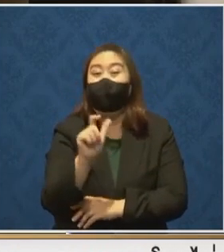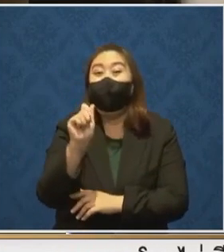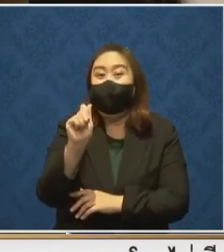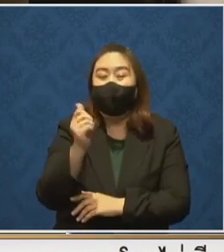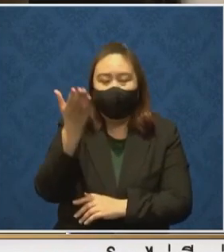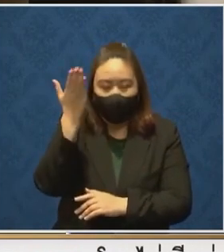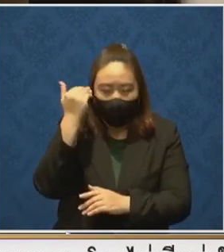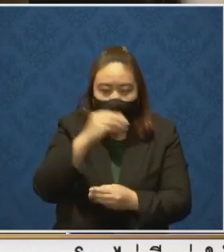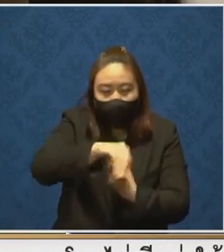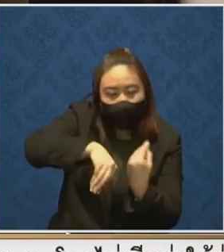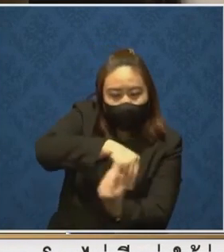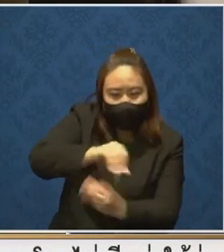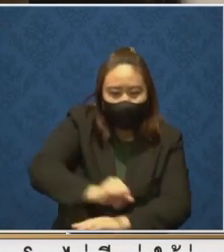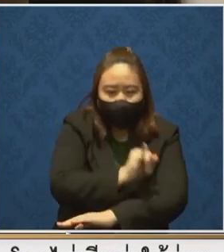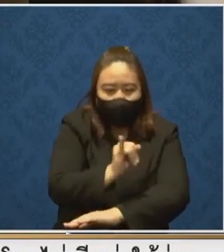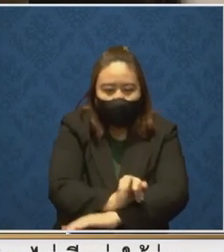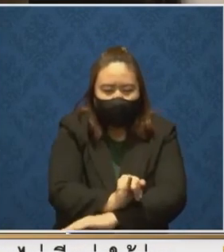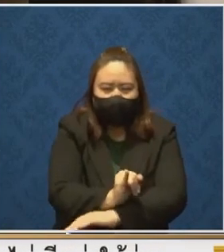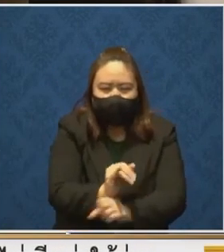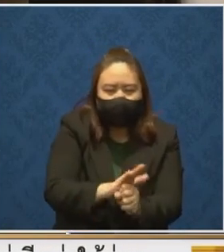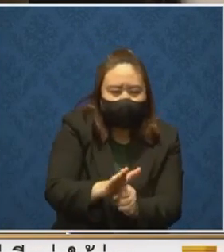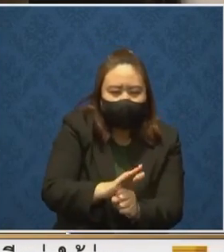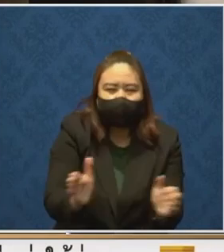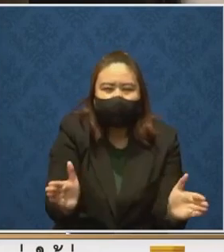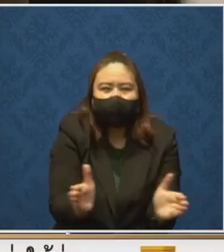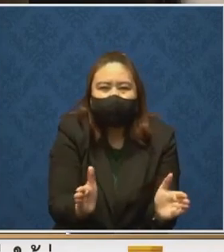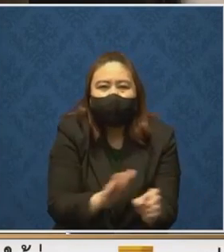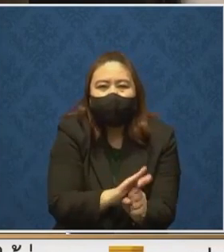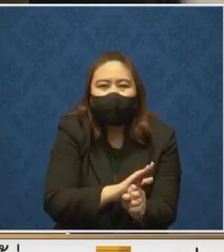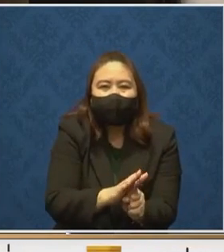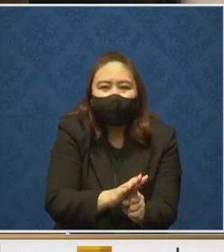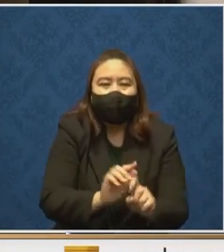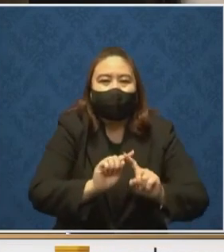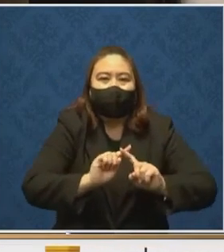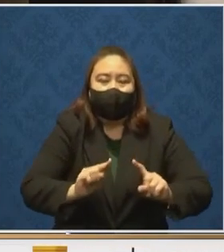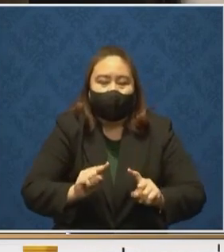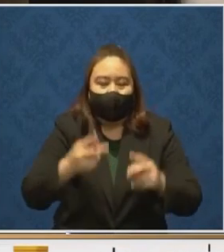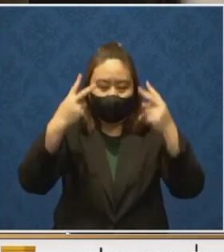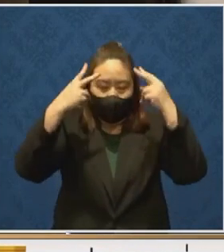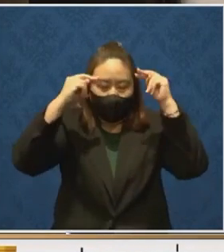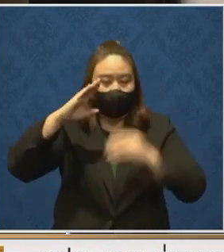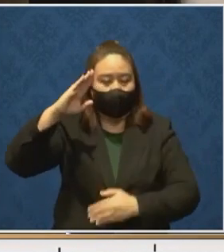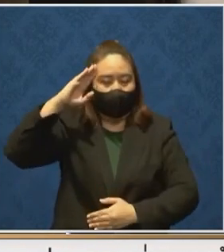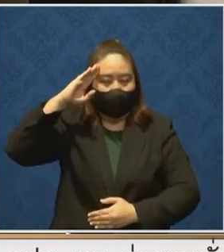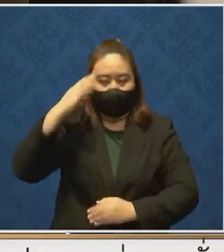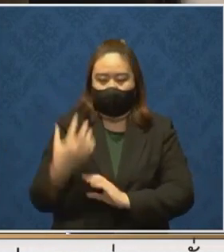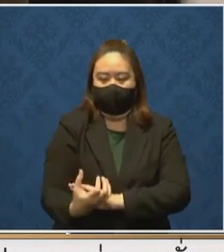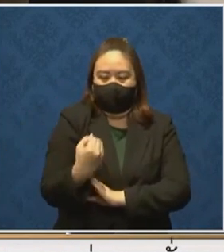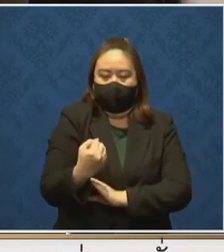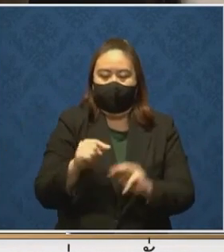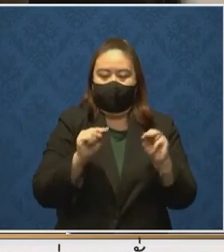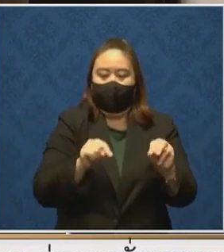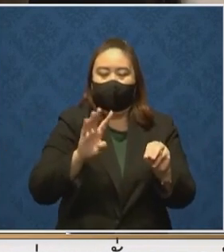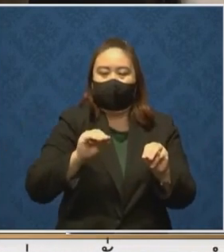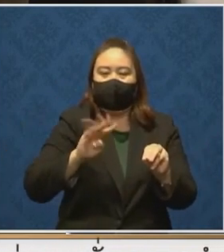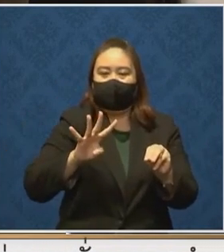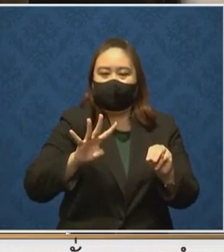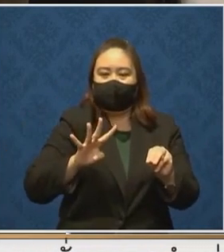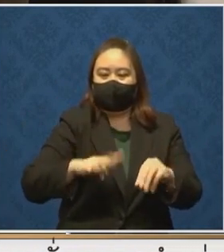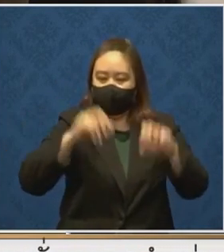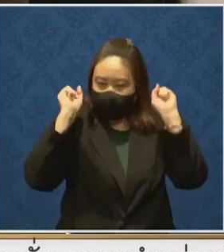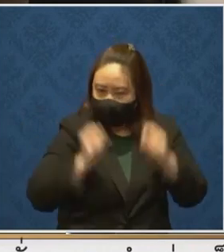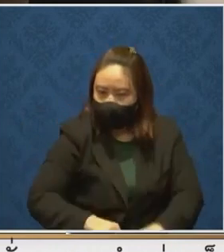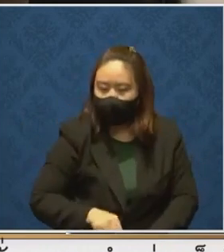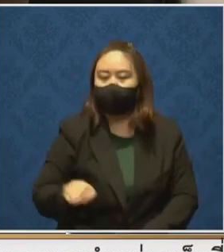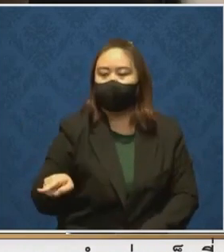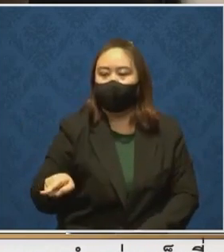่กลายเป็ว่าความลุกแ่อำนาจของผอีกประยตที่ตาสนใจใช้ม.14ทำให้เกิดข้อเรยรองมากมายไม่วาจะ